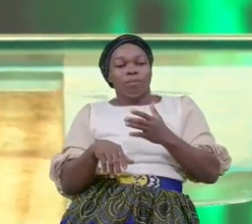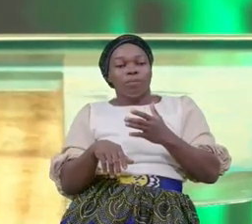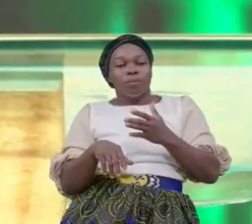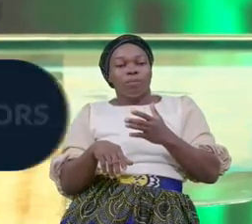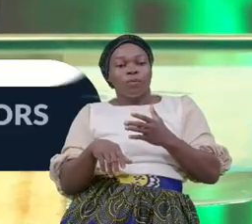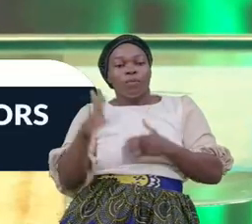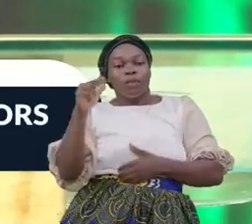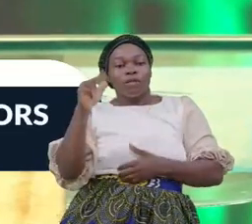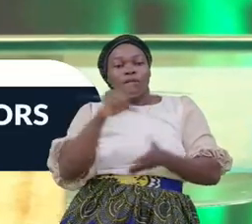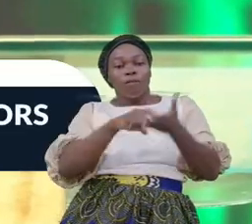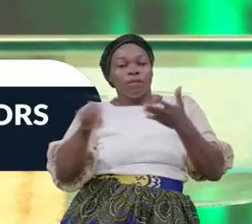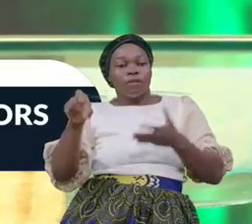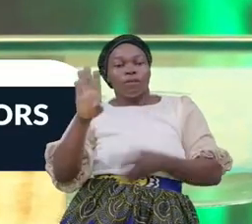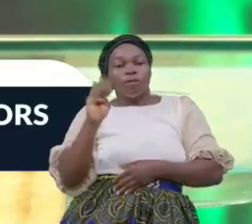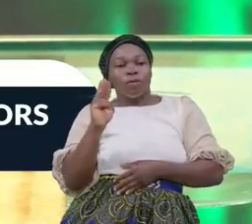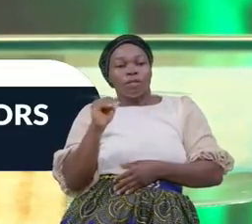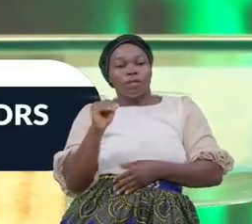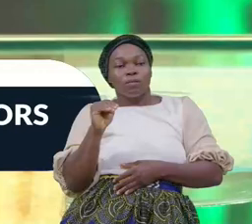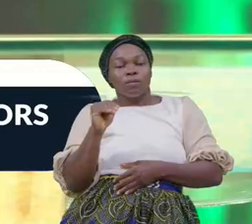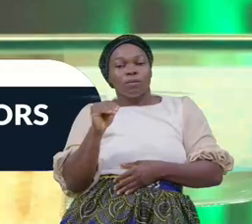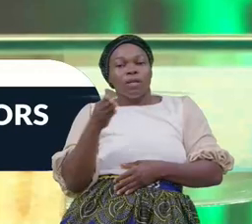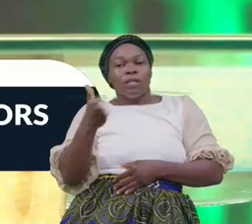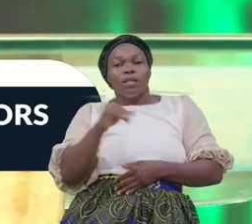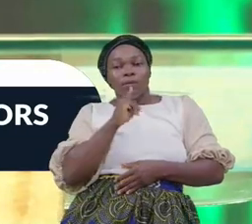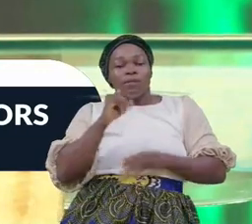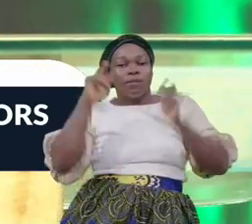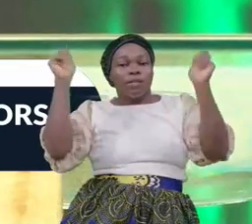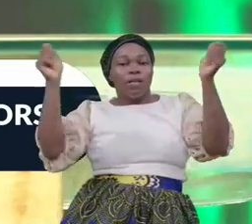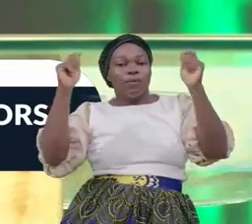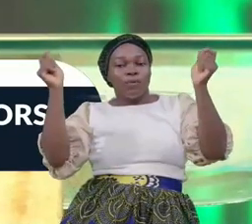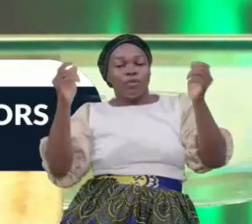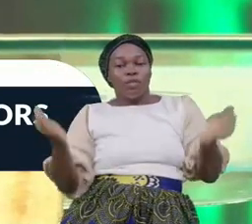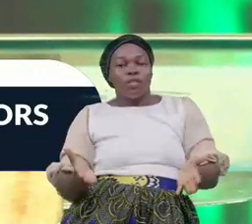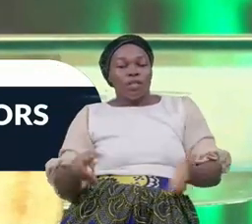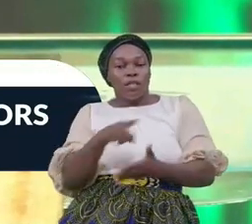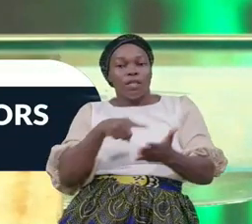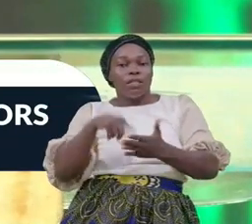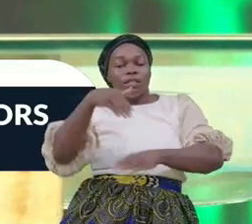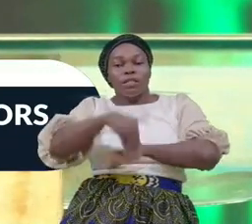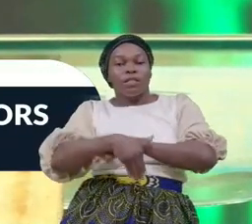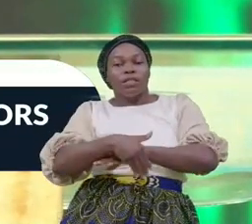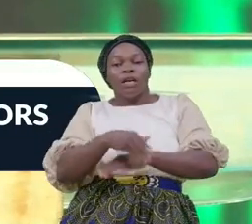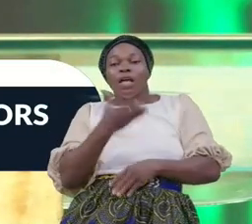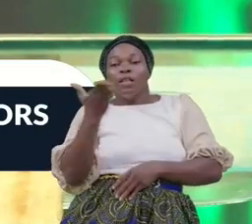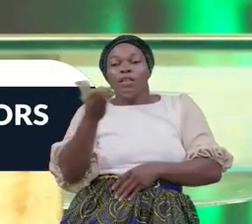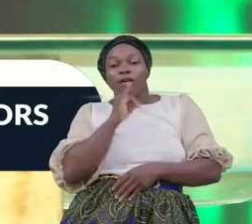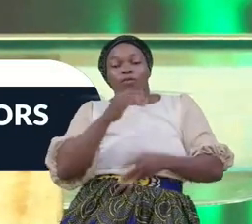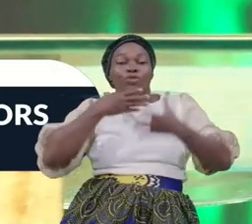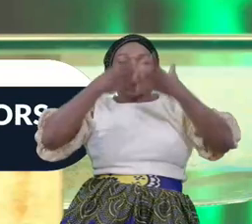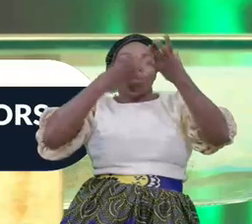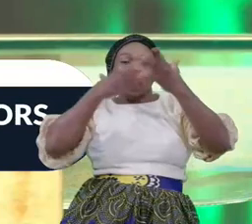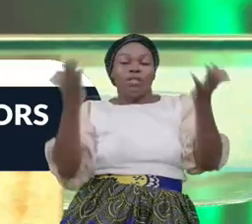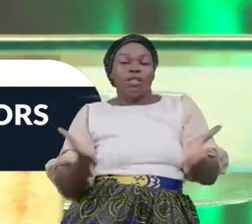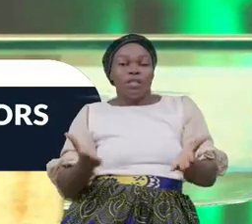Deuxième chronique, chapitre 13, 14. Il y aura la célébration ce soir, il y aura des cris de joie ce soir, il y aura la gloire rendue à Dieu ce soir.